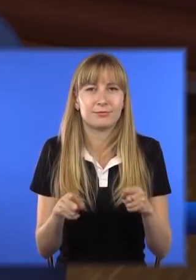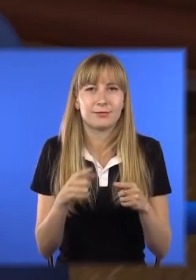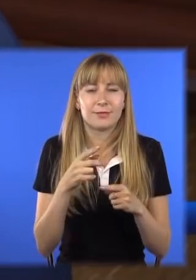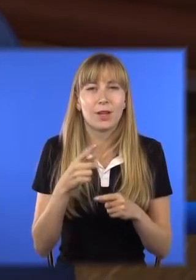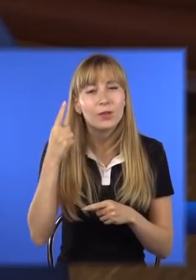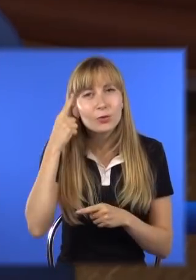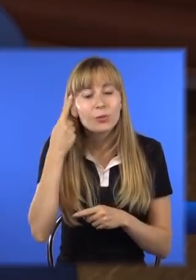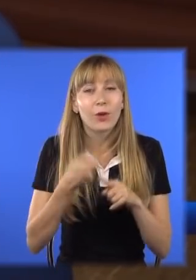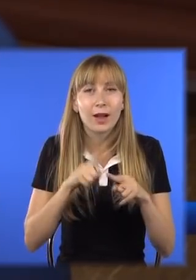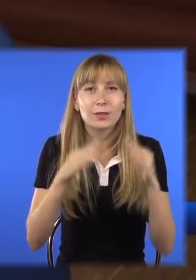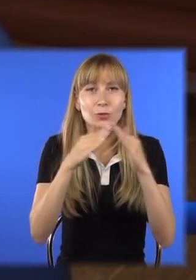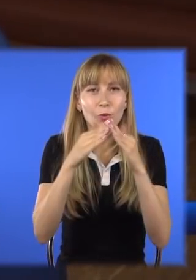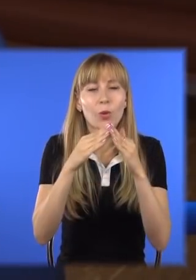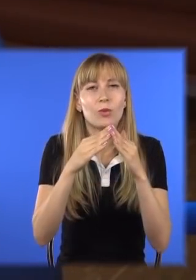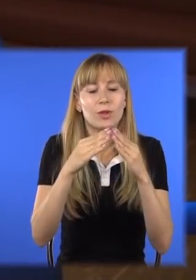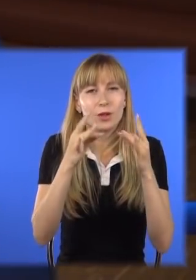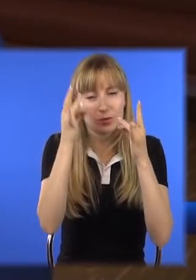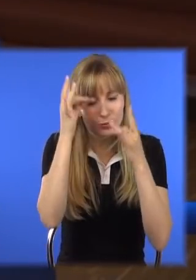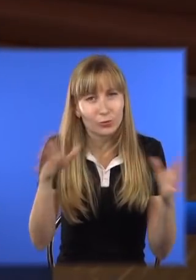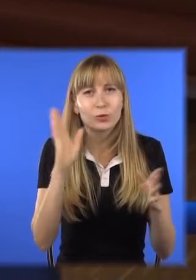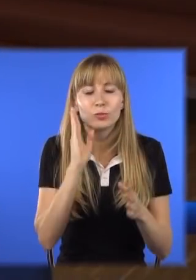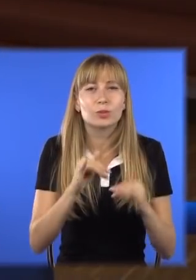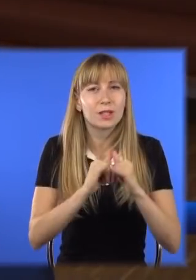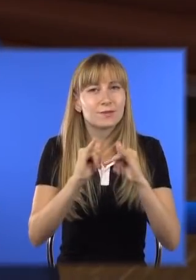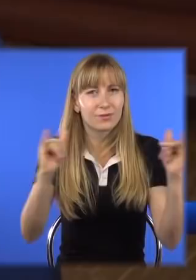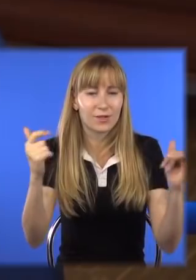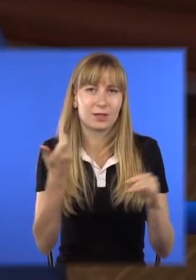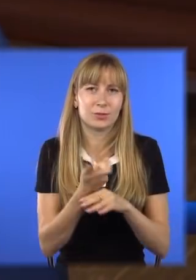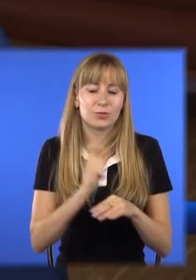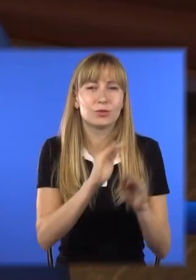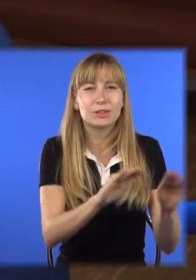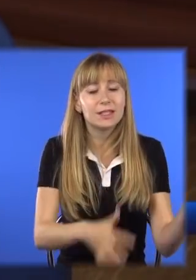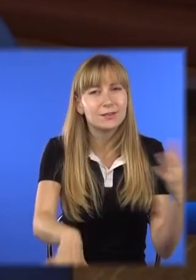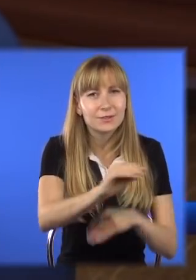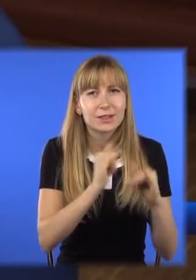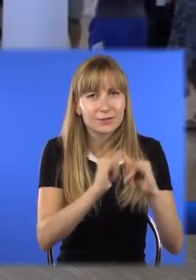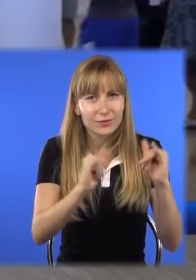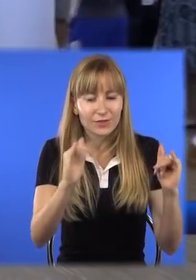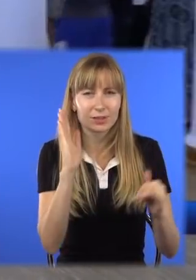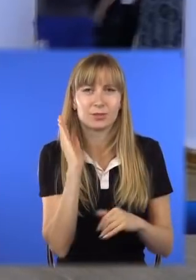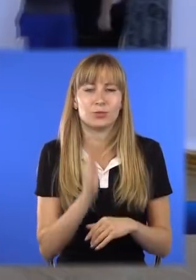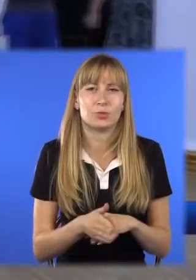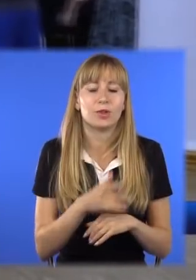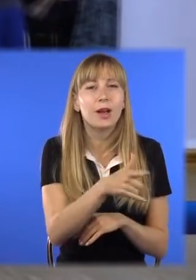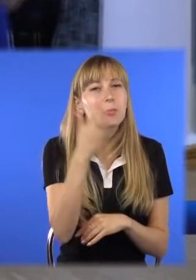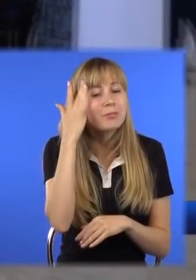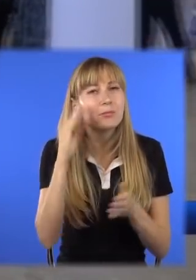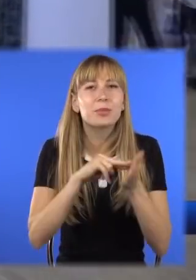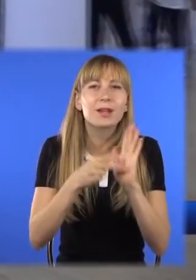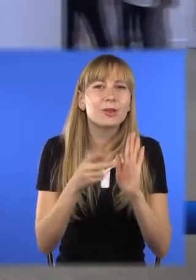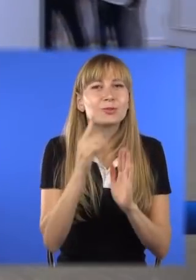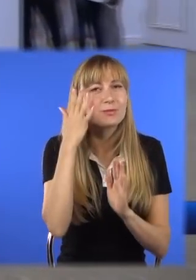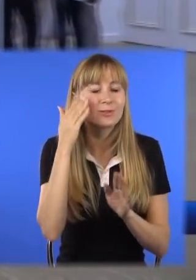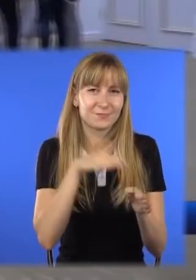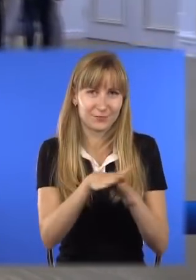для того, щоб розвиватися, щоб творчі нові плани, задуми, і щоб вони всі в них втілювалися. Дуже велике задоволення. Масштабний проект Костянтина